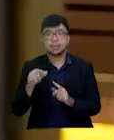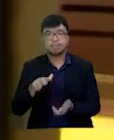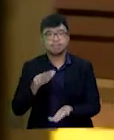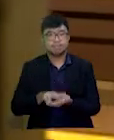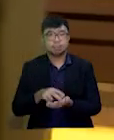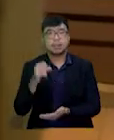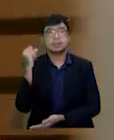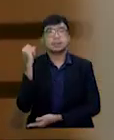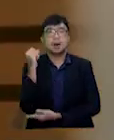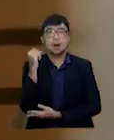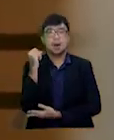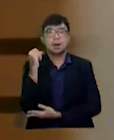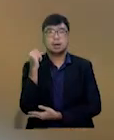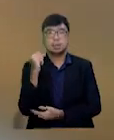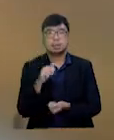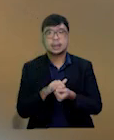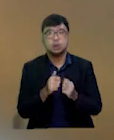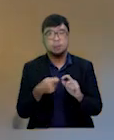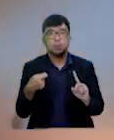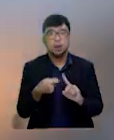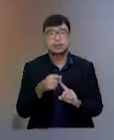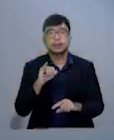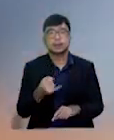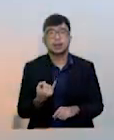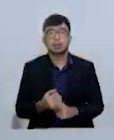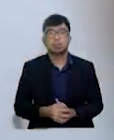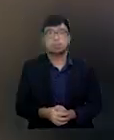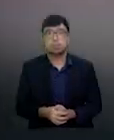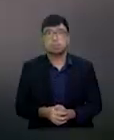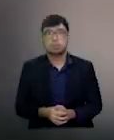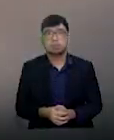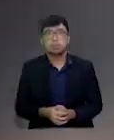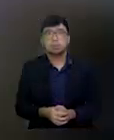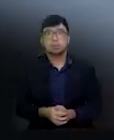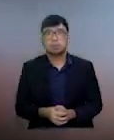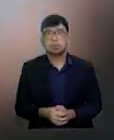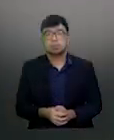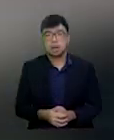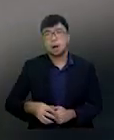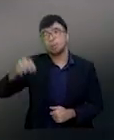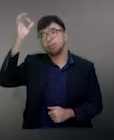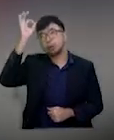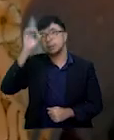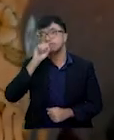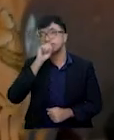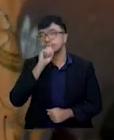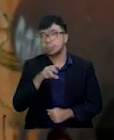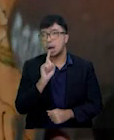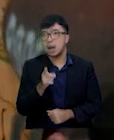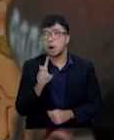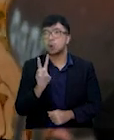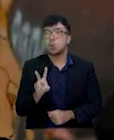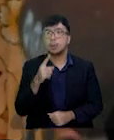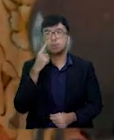berencana terhadap Brigadir Joshua irwasum Polri Komjen Agung Budi maryoto menegaskan Ada dua alat bukti kuat yang dimiliki polisi